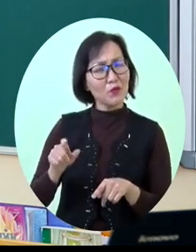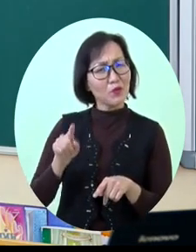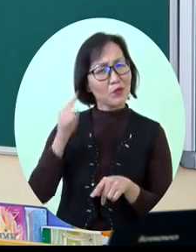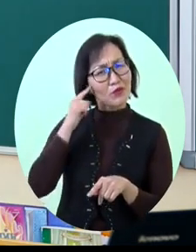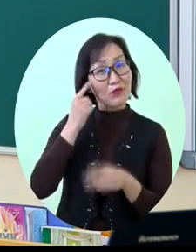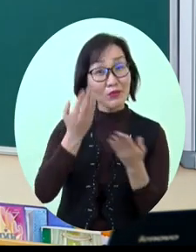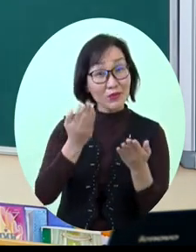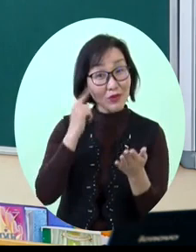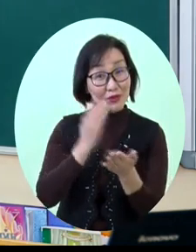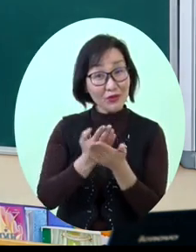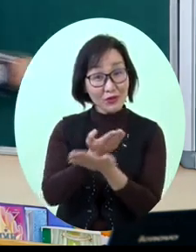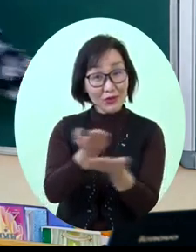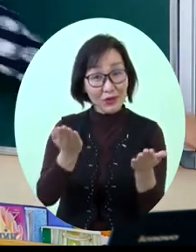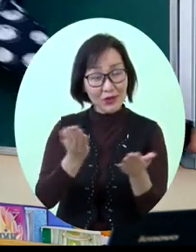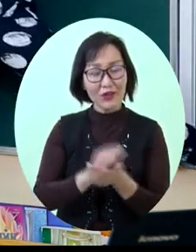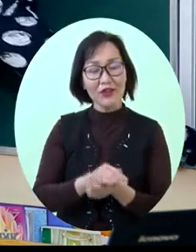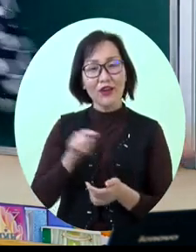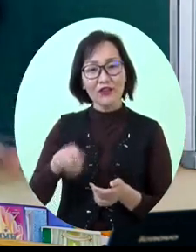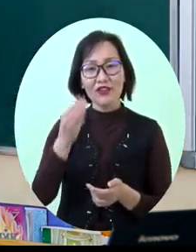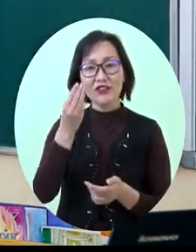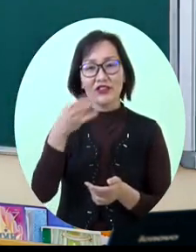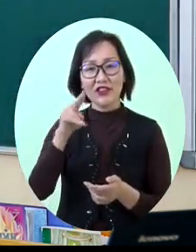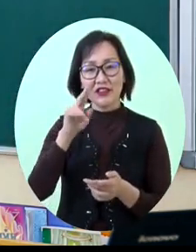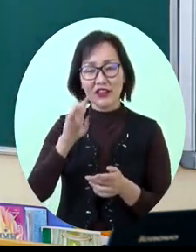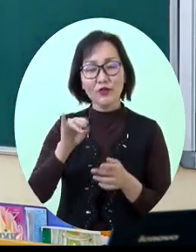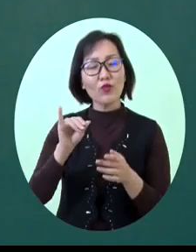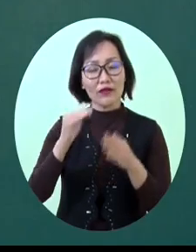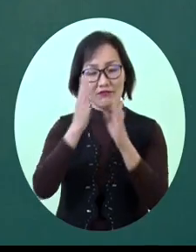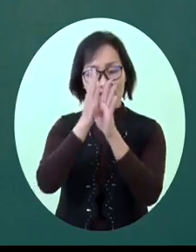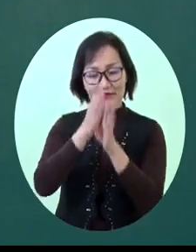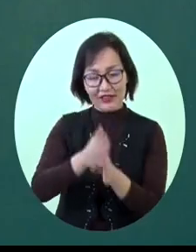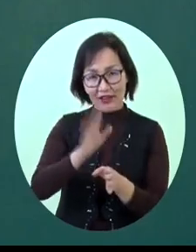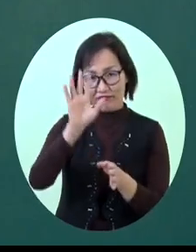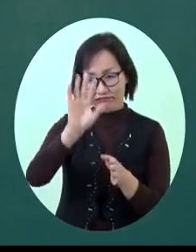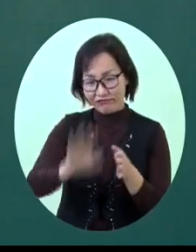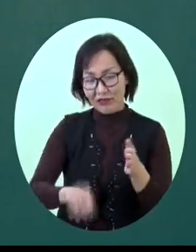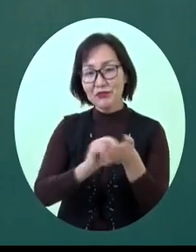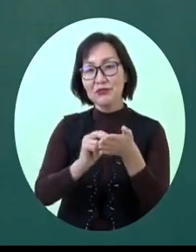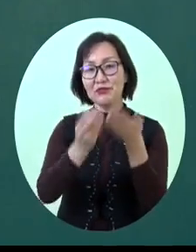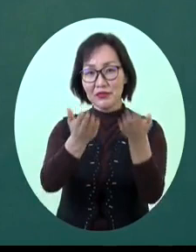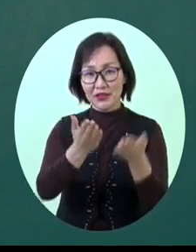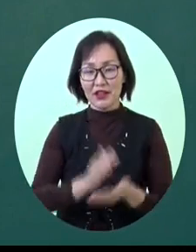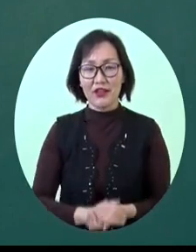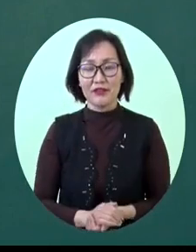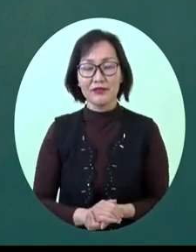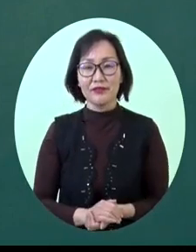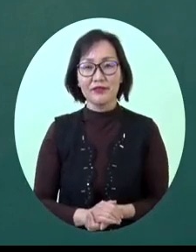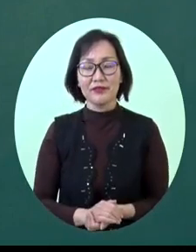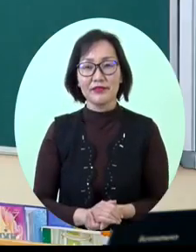бодож байна. За, бүгдээрээ шидтэн гэж бичиж аваад доошоо жагсаан бичээрэй. За, нэг гэж аваад бичиж